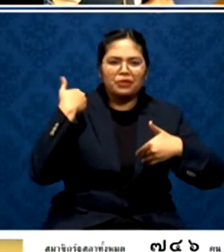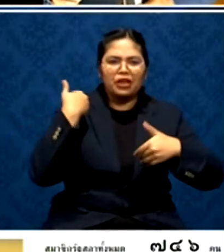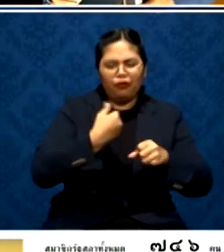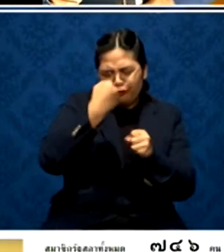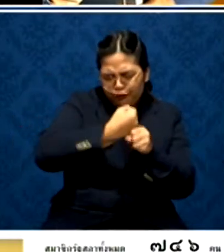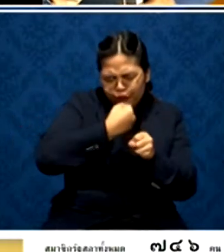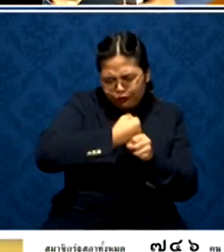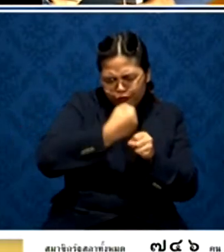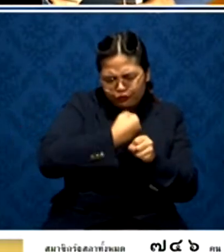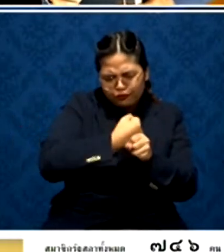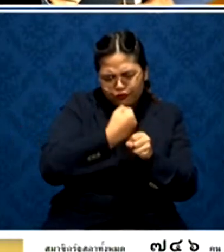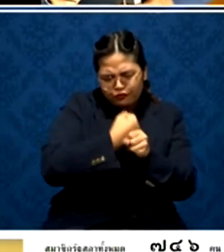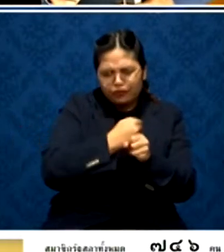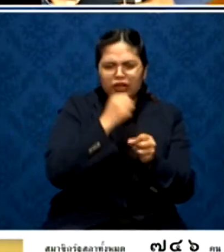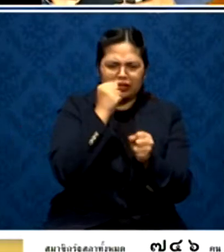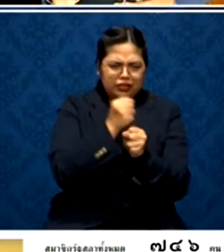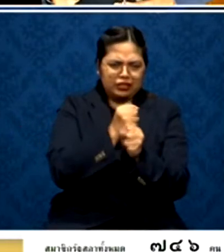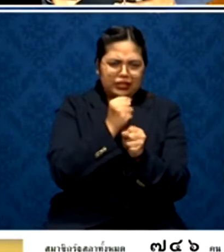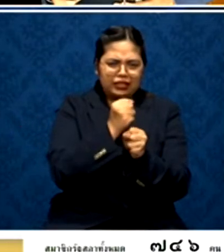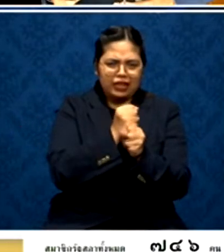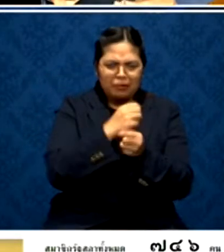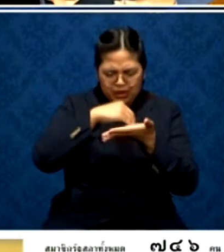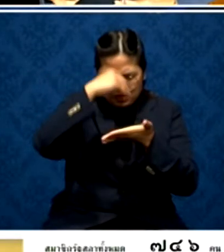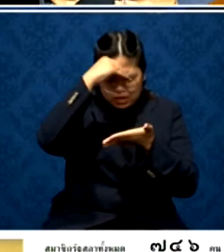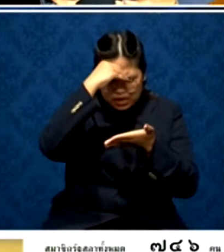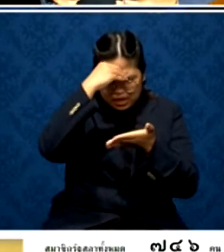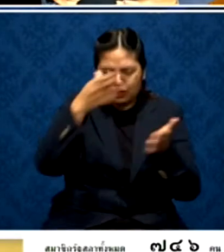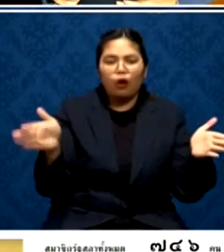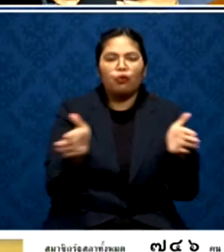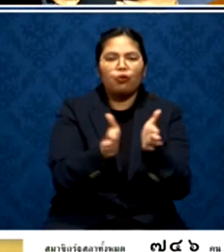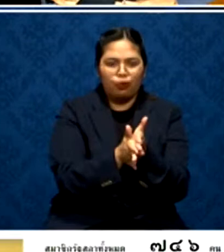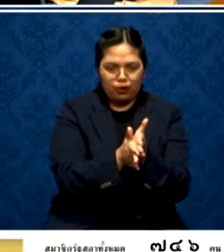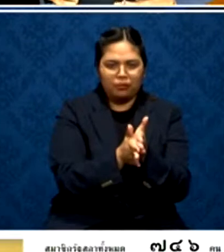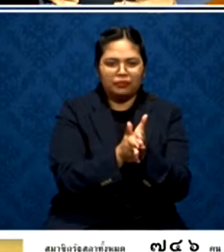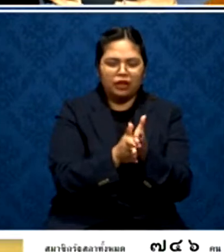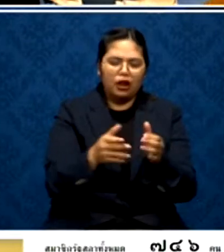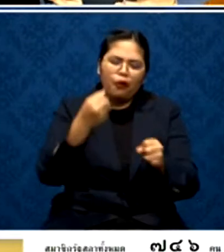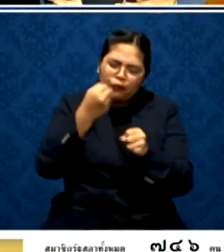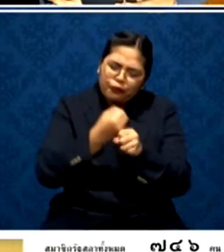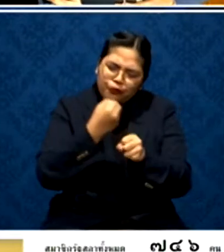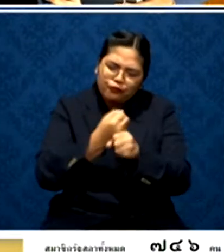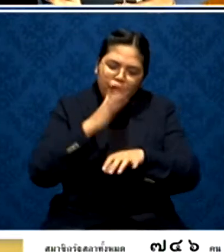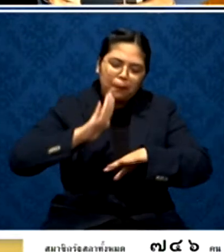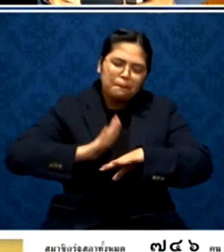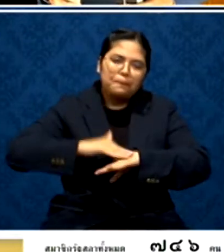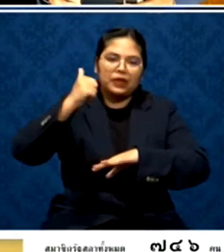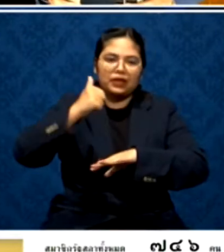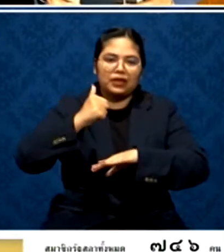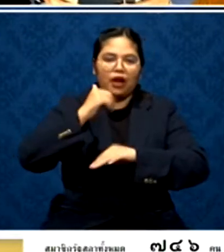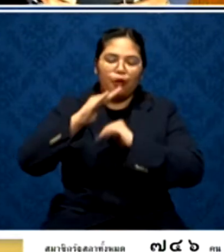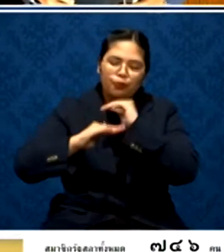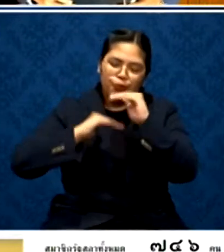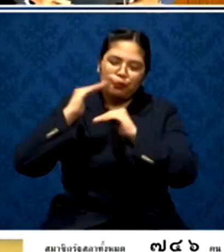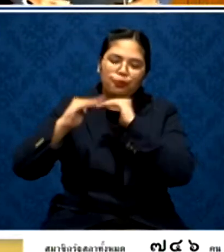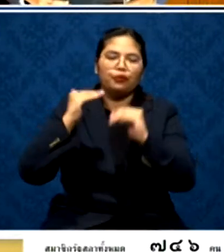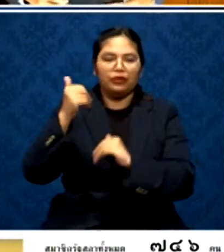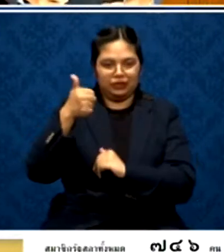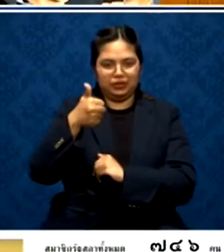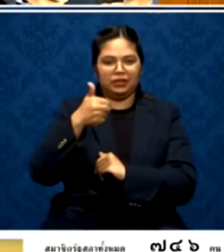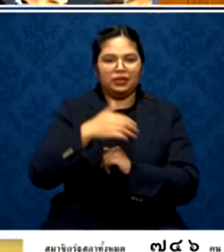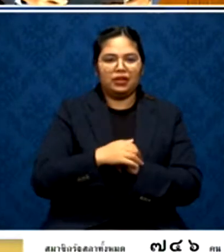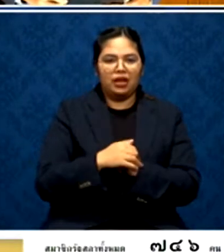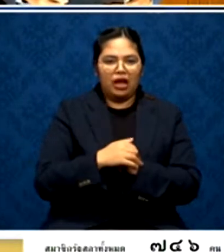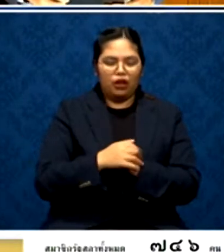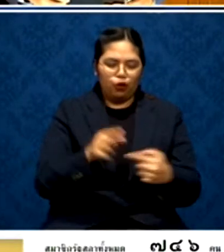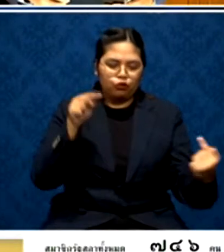างเรียนเพื่อสร้างบุคลากรที่มีทักษะและความสามารถตรงต่อความต้องการของการ